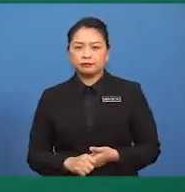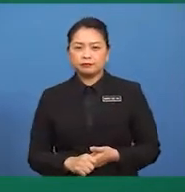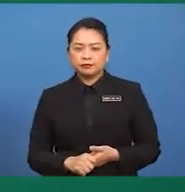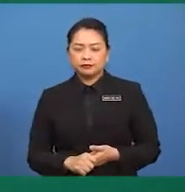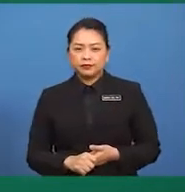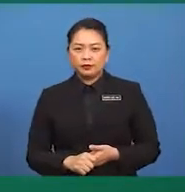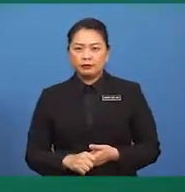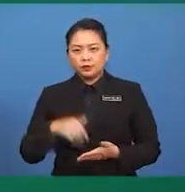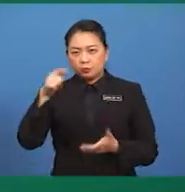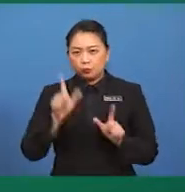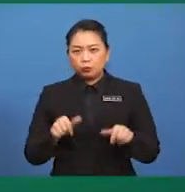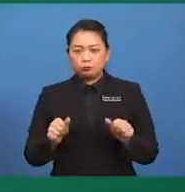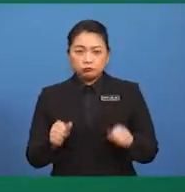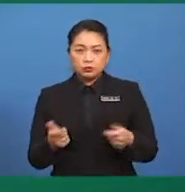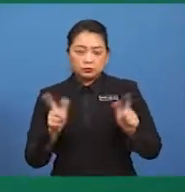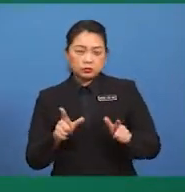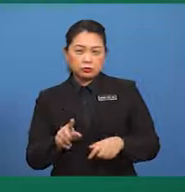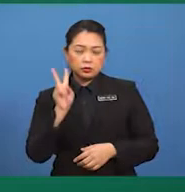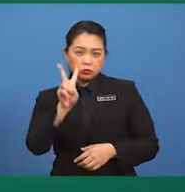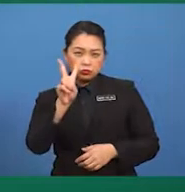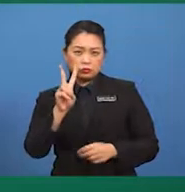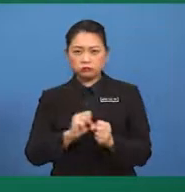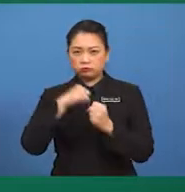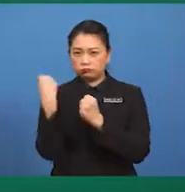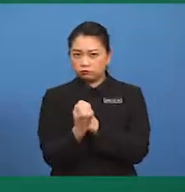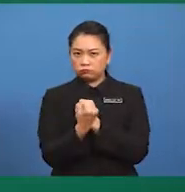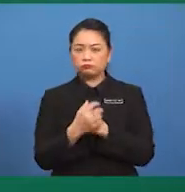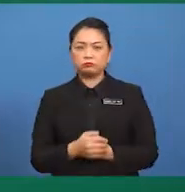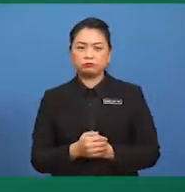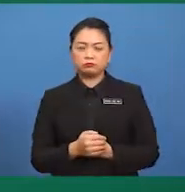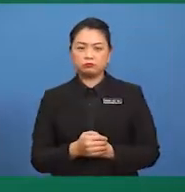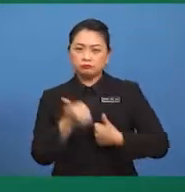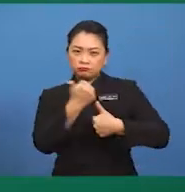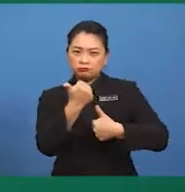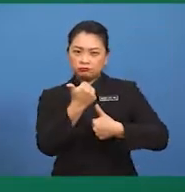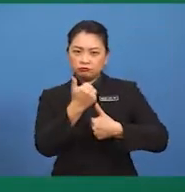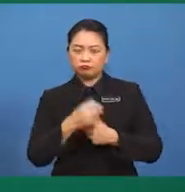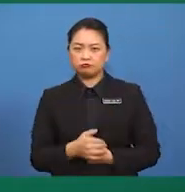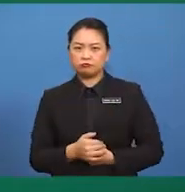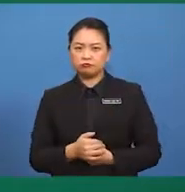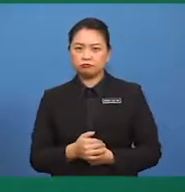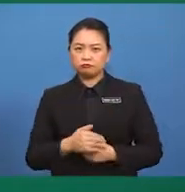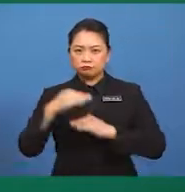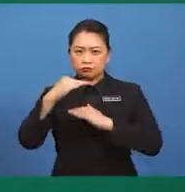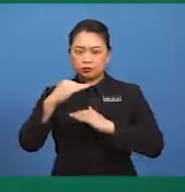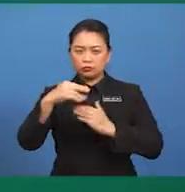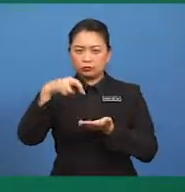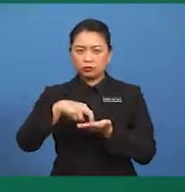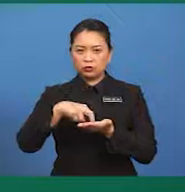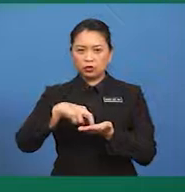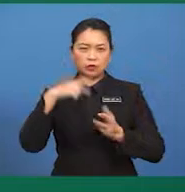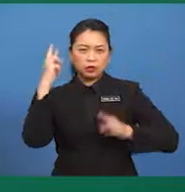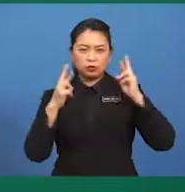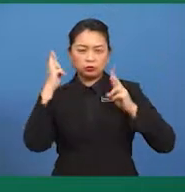boleh berlaku berdasarkan dua situasi tersebut. Situasi pertama, peruntukan hutang ragu